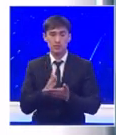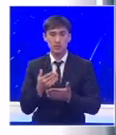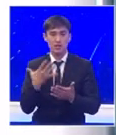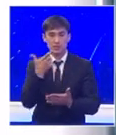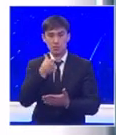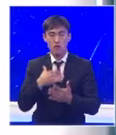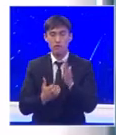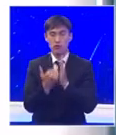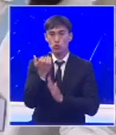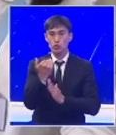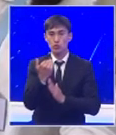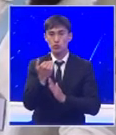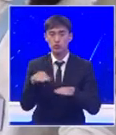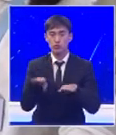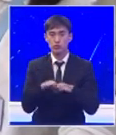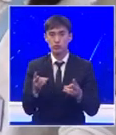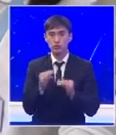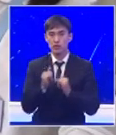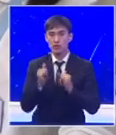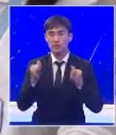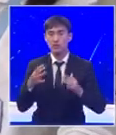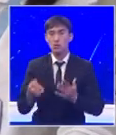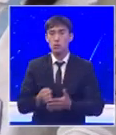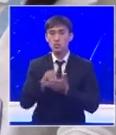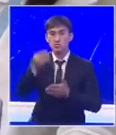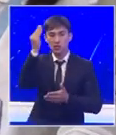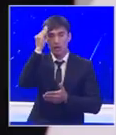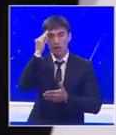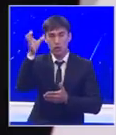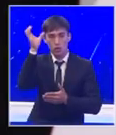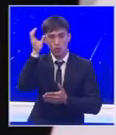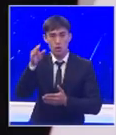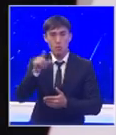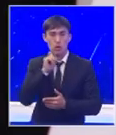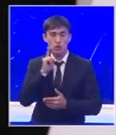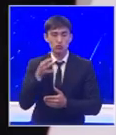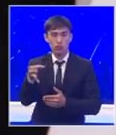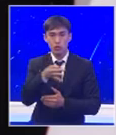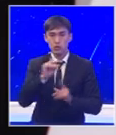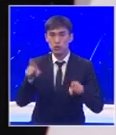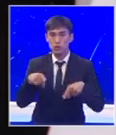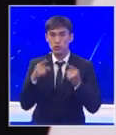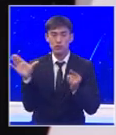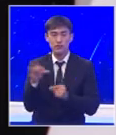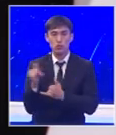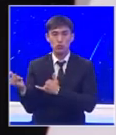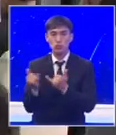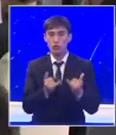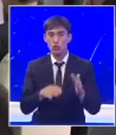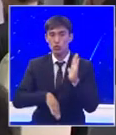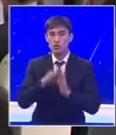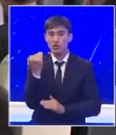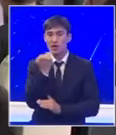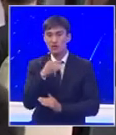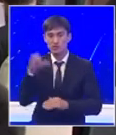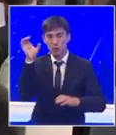высокие планки, я вас прошу. Для развития и поддержки талантливой и одаренной молодежи в области создаются все условия. Для улучшения